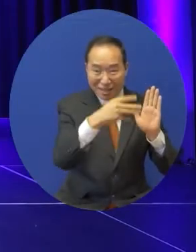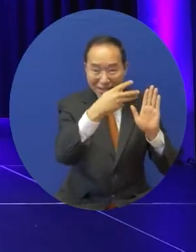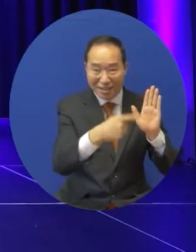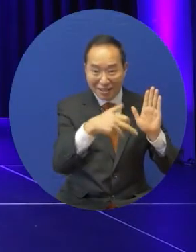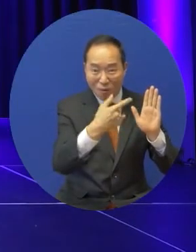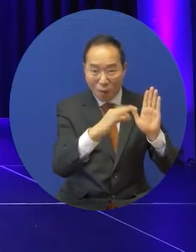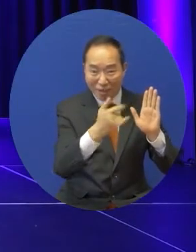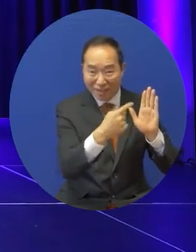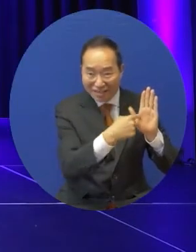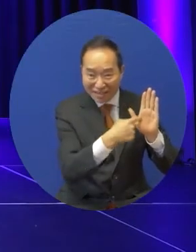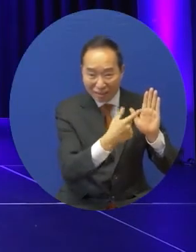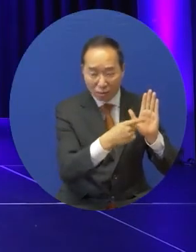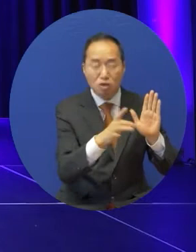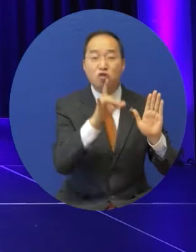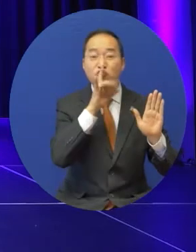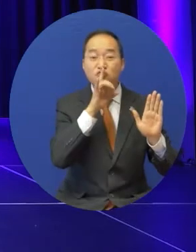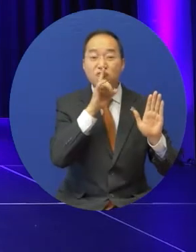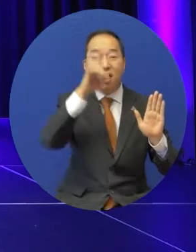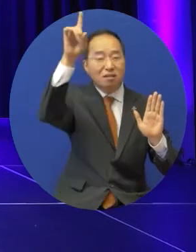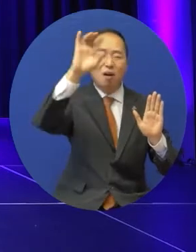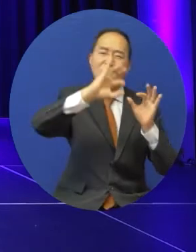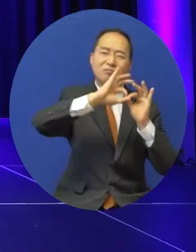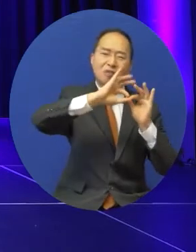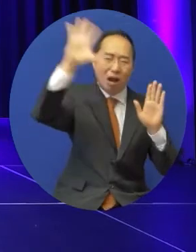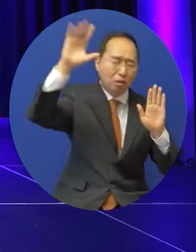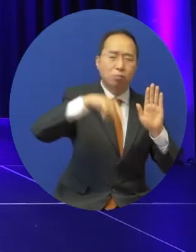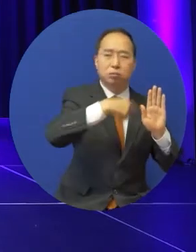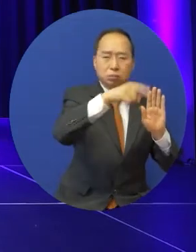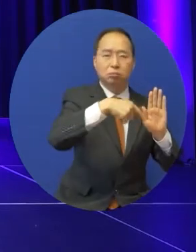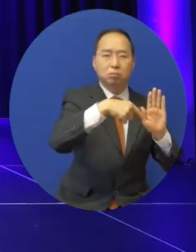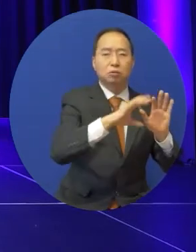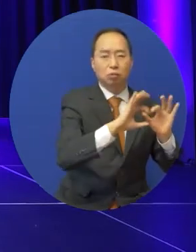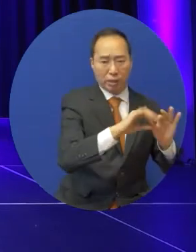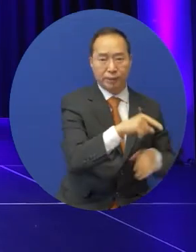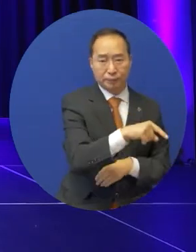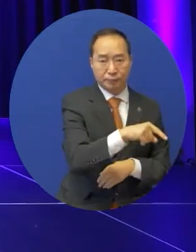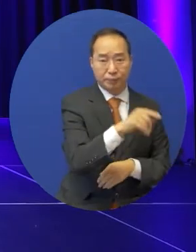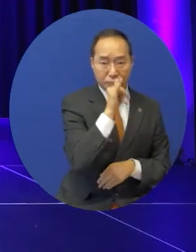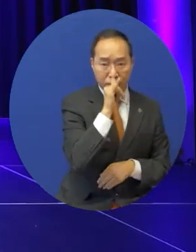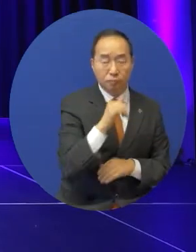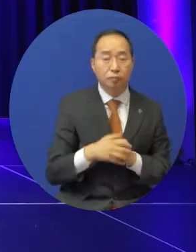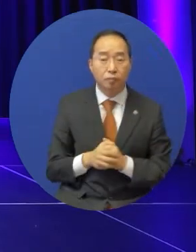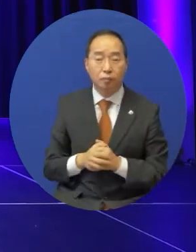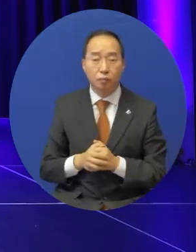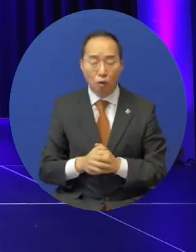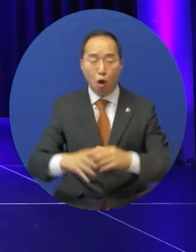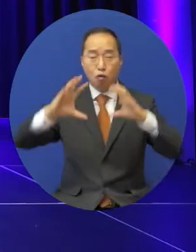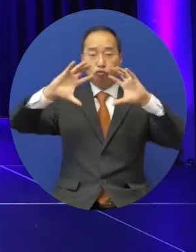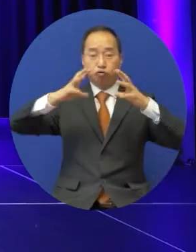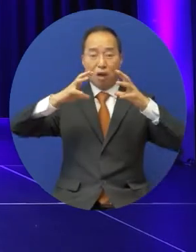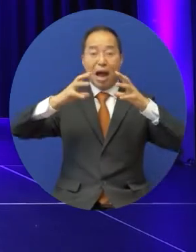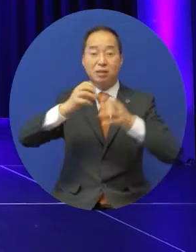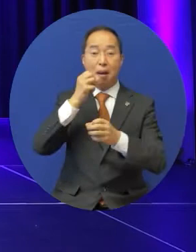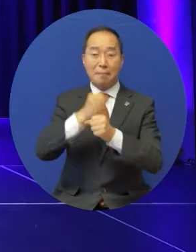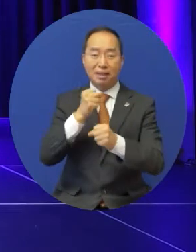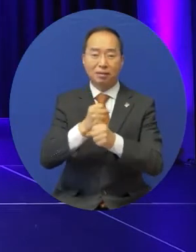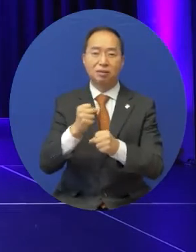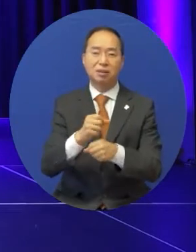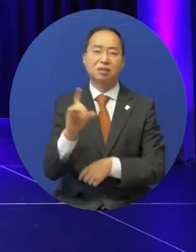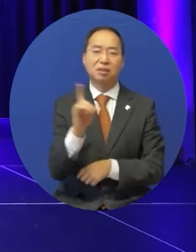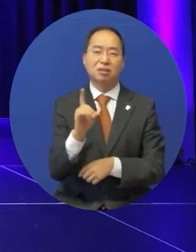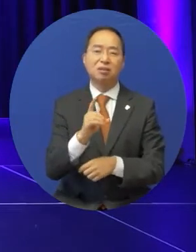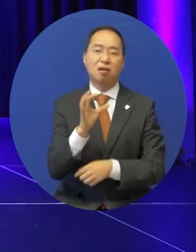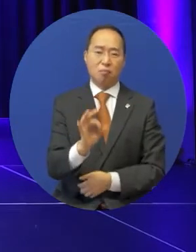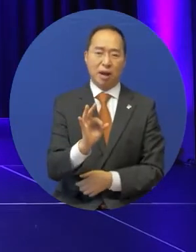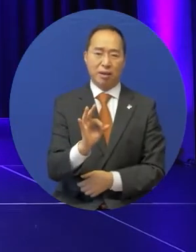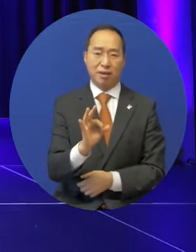탈중앙화된 컴퓨터로 보증하는 그러한 암호화폐 시장이 있겠고 또